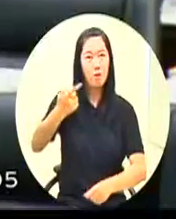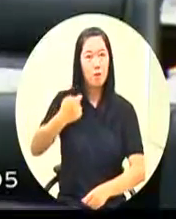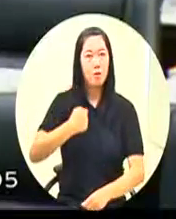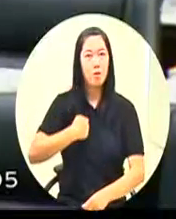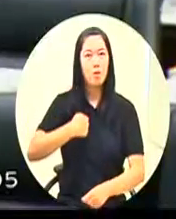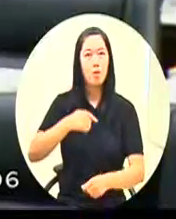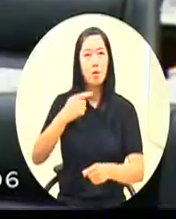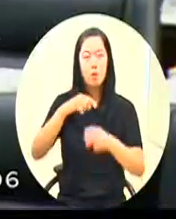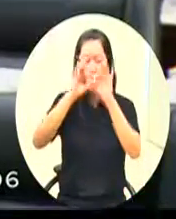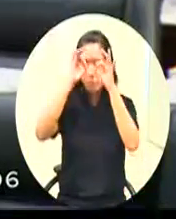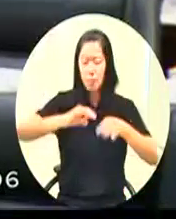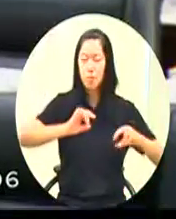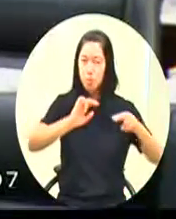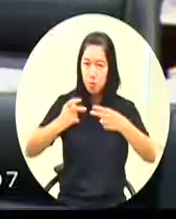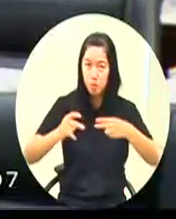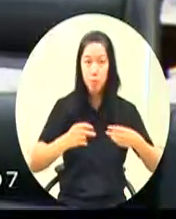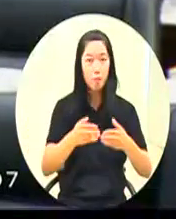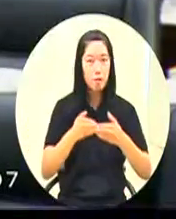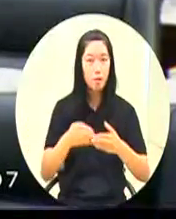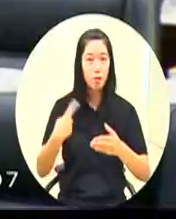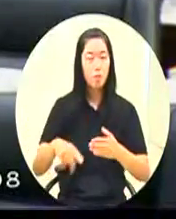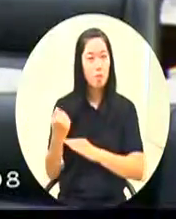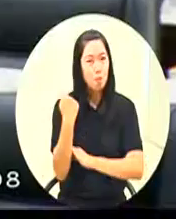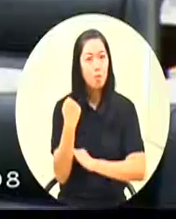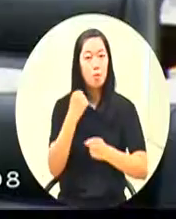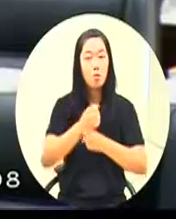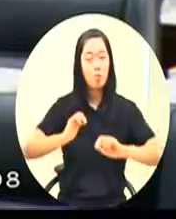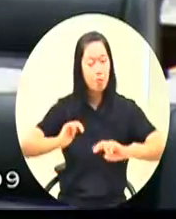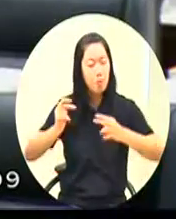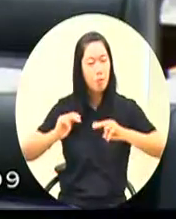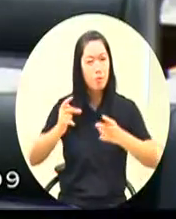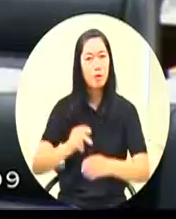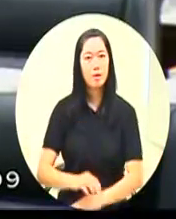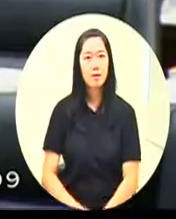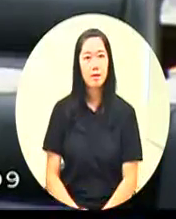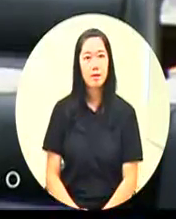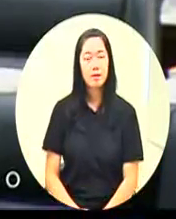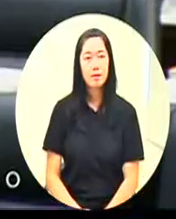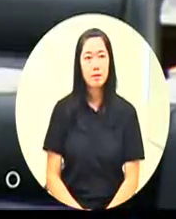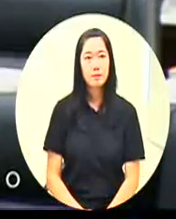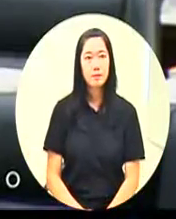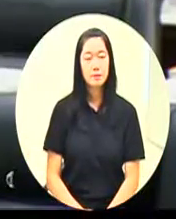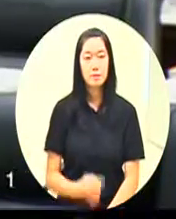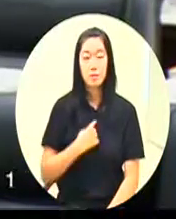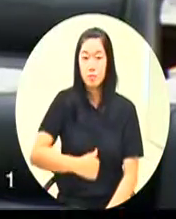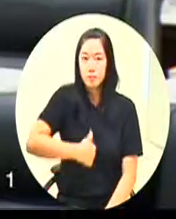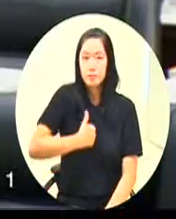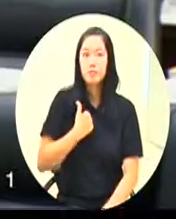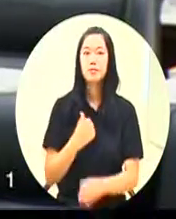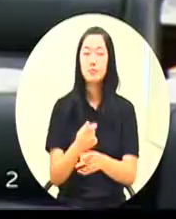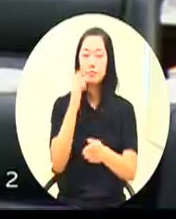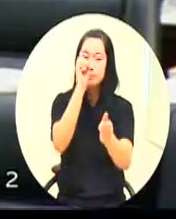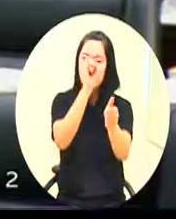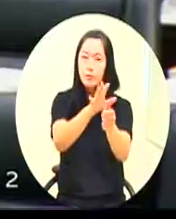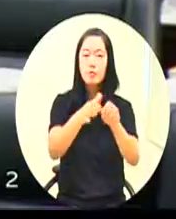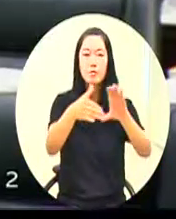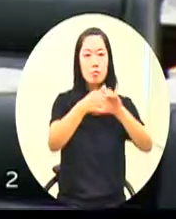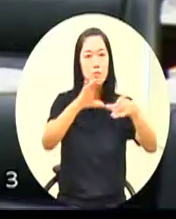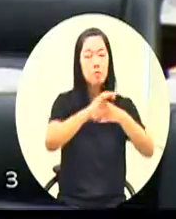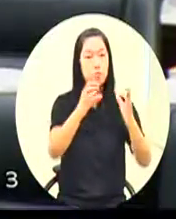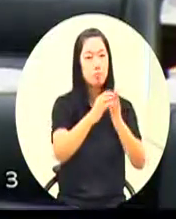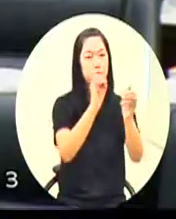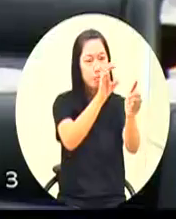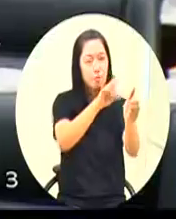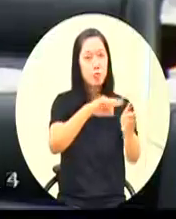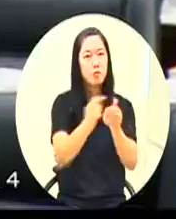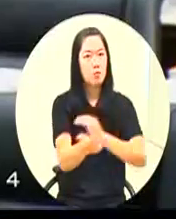省这个问题，那我们努力来做改善。啊，所以我真的建议文化局啦，赶快要开